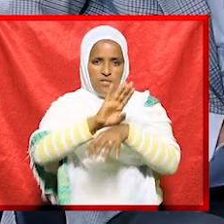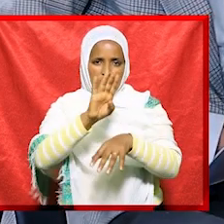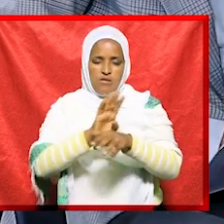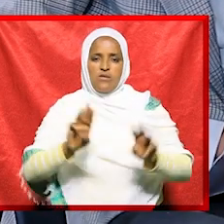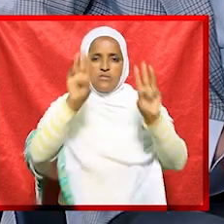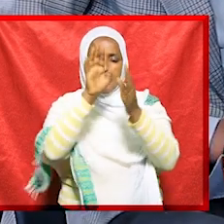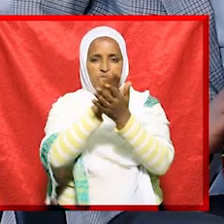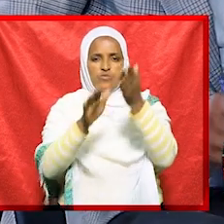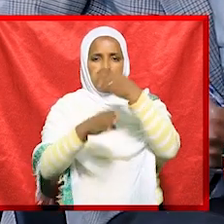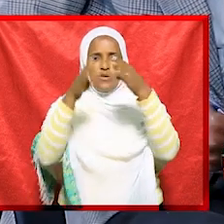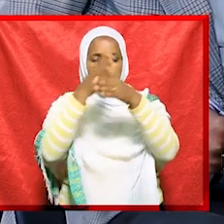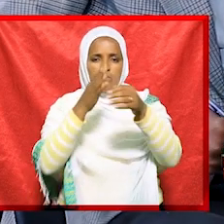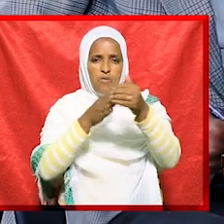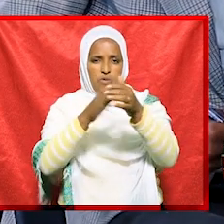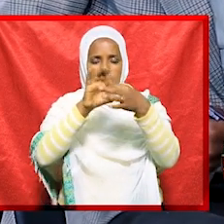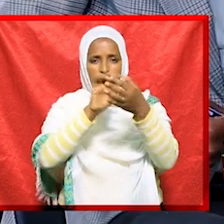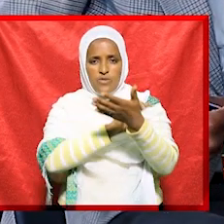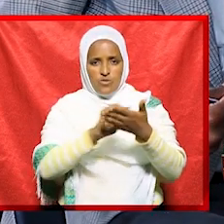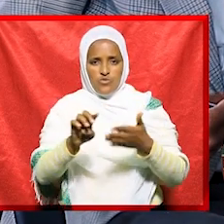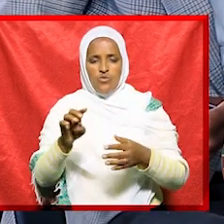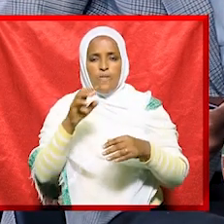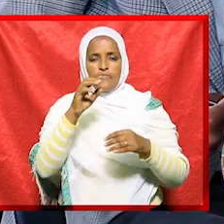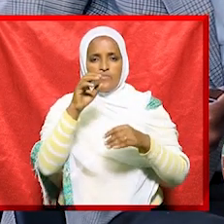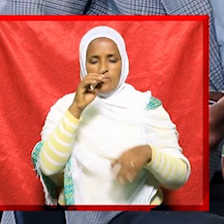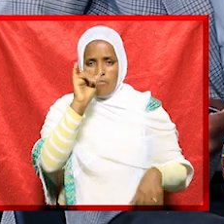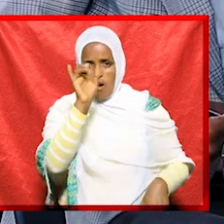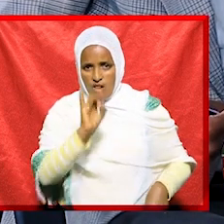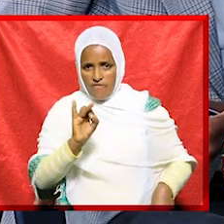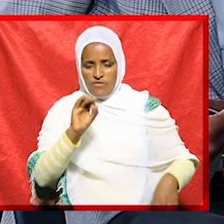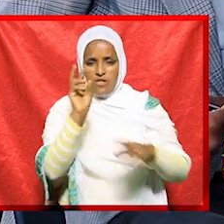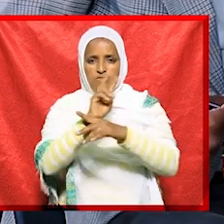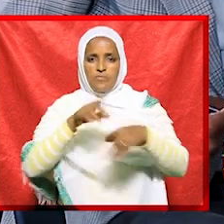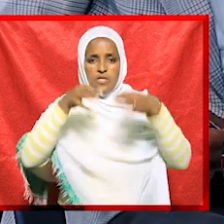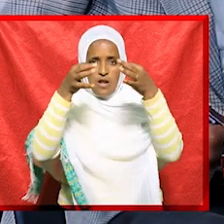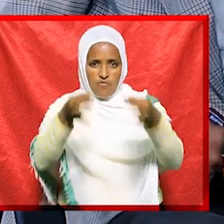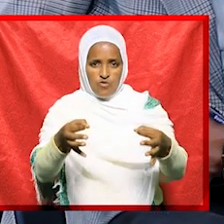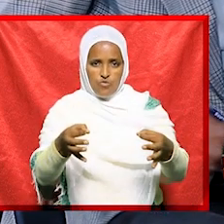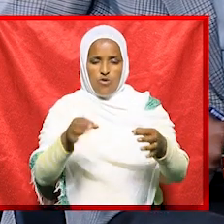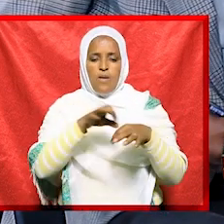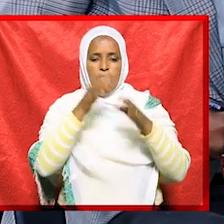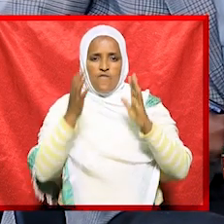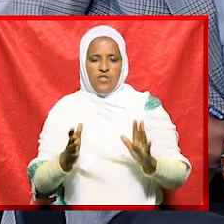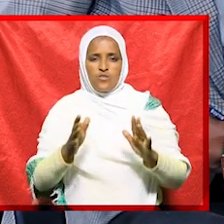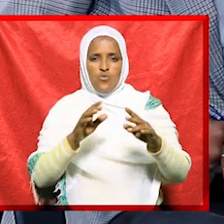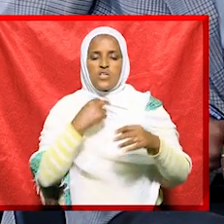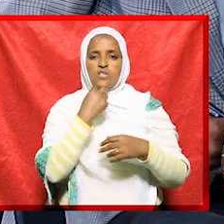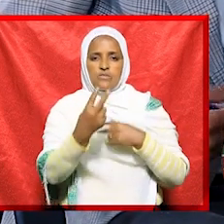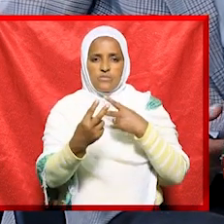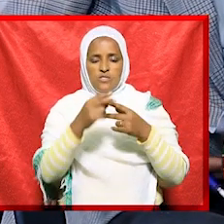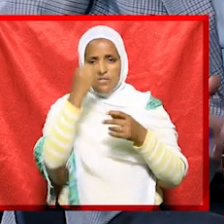ተዋህዶ ቤተክርስቲያን ሰንበት ትምህርት ቤቶች ማደራጃ መምሪያ ማህበረ ቅዱሳን በአሌፔ ቴሌቪዥን ጣቢያ የምትላለፍላችሁ